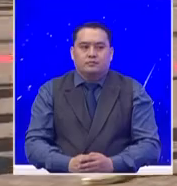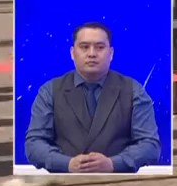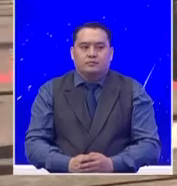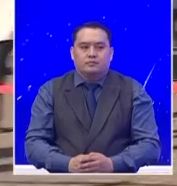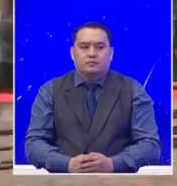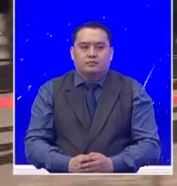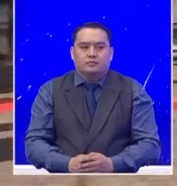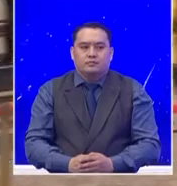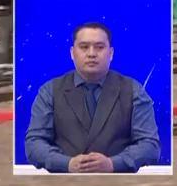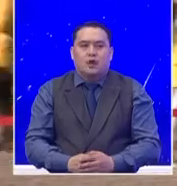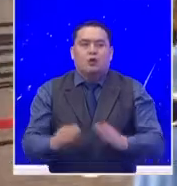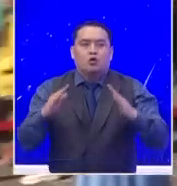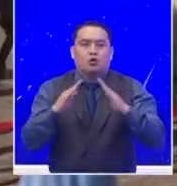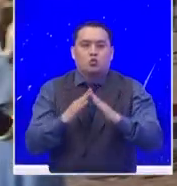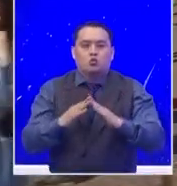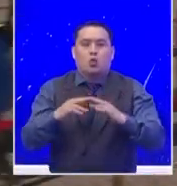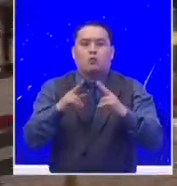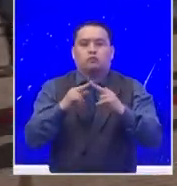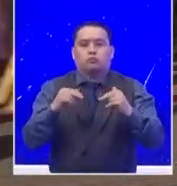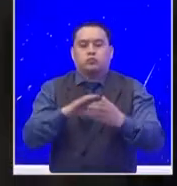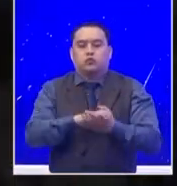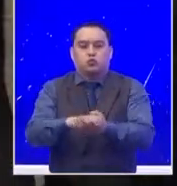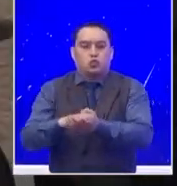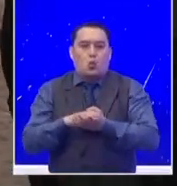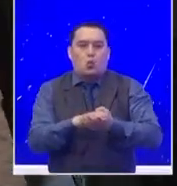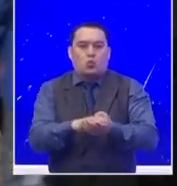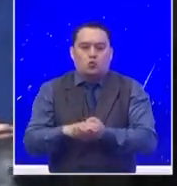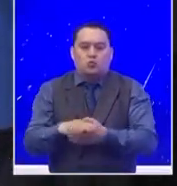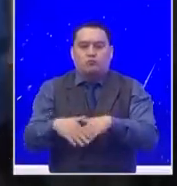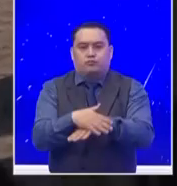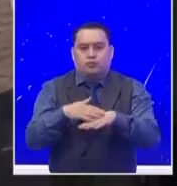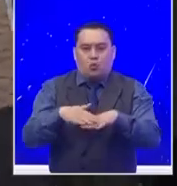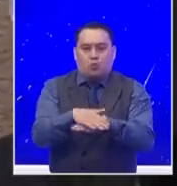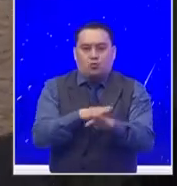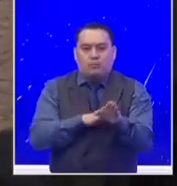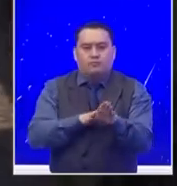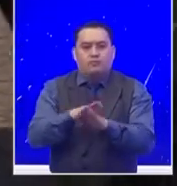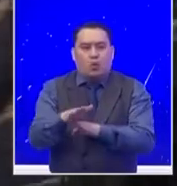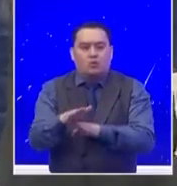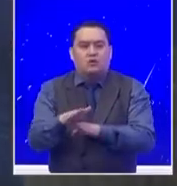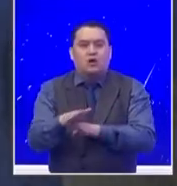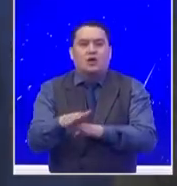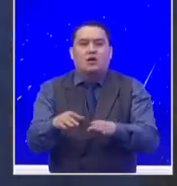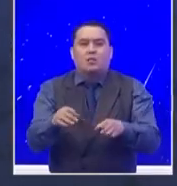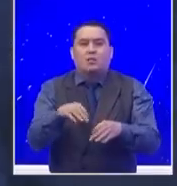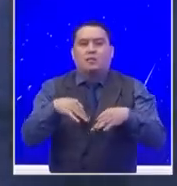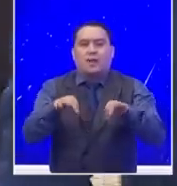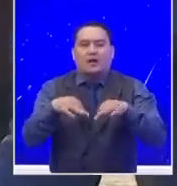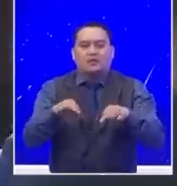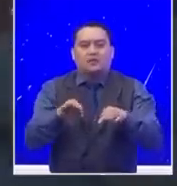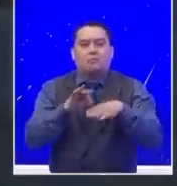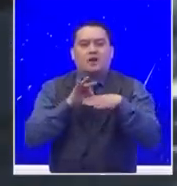На площади Дома Дружбы яблоку негде было упасть. Масленица – традиционное мероприятие славян. Тем не менее, провожать зиму